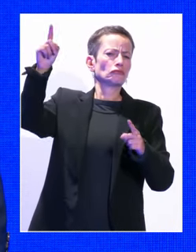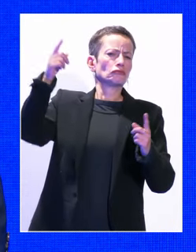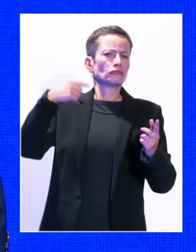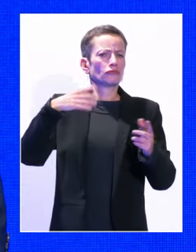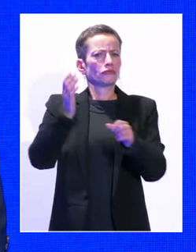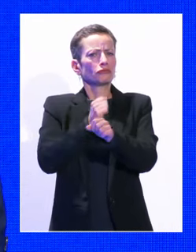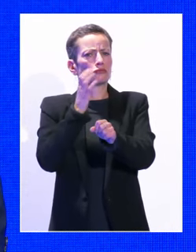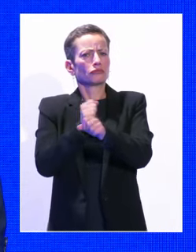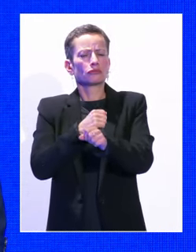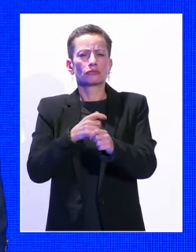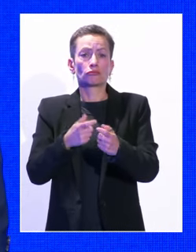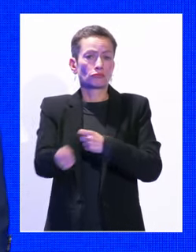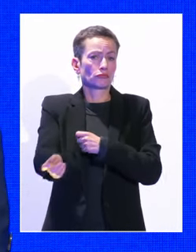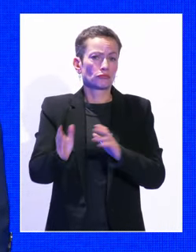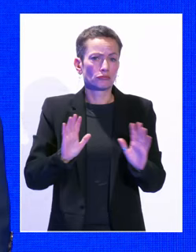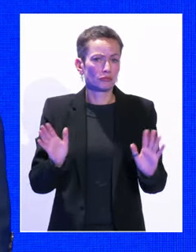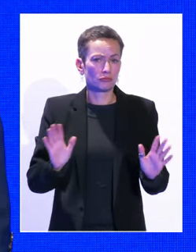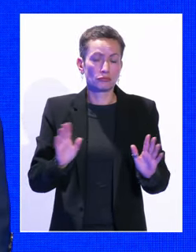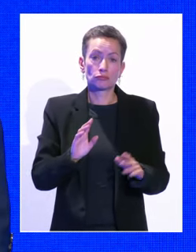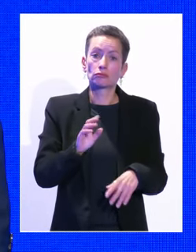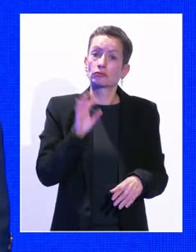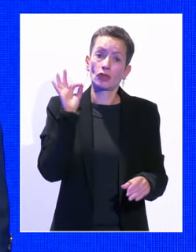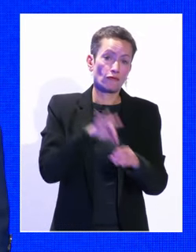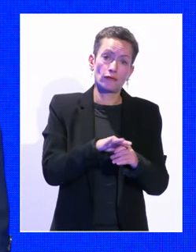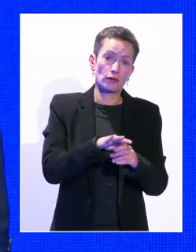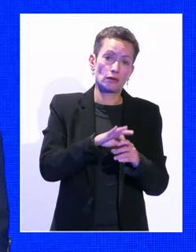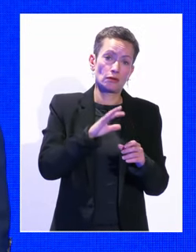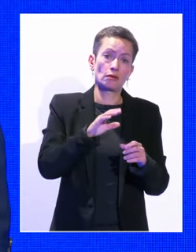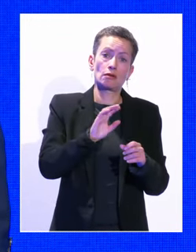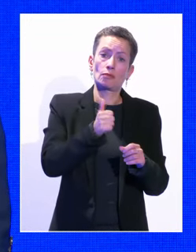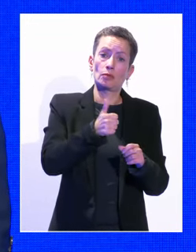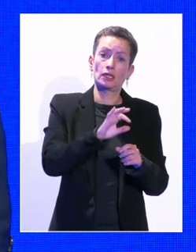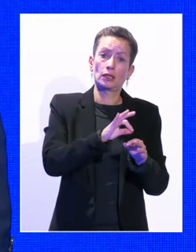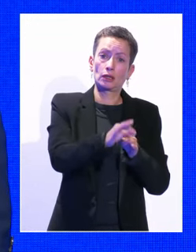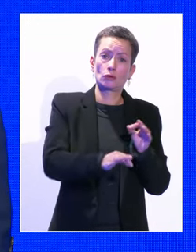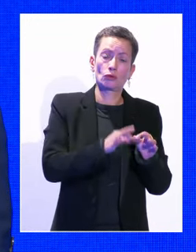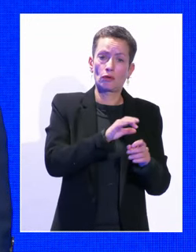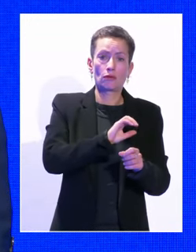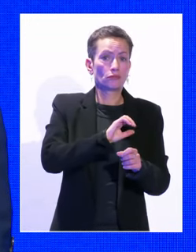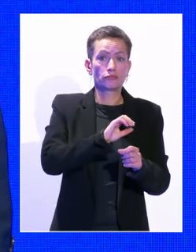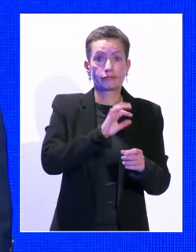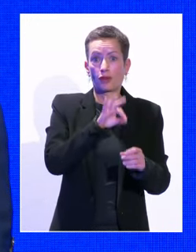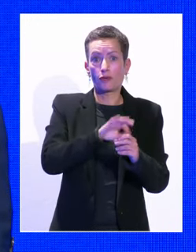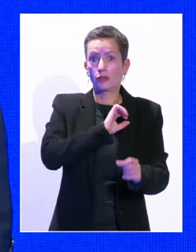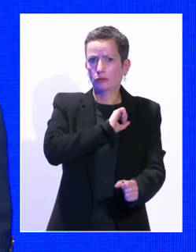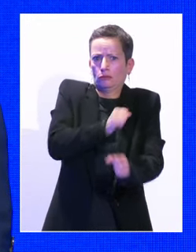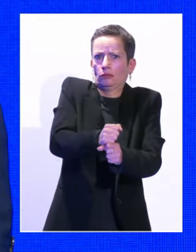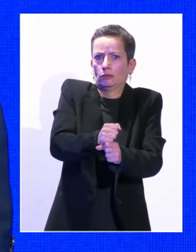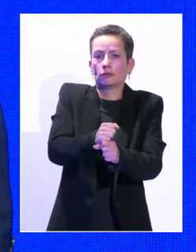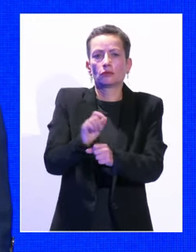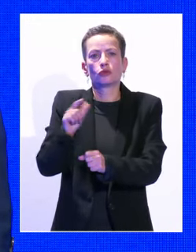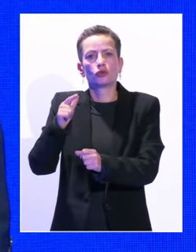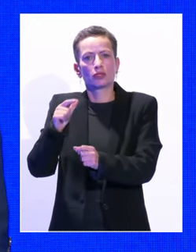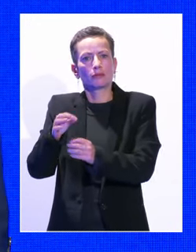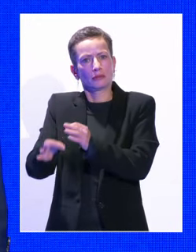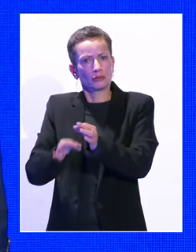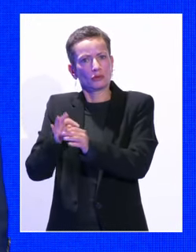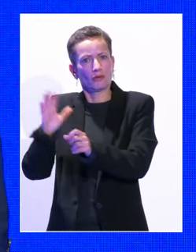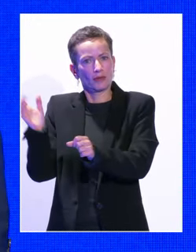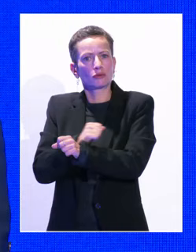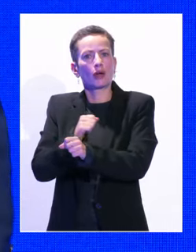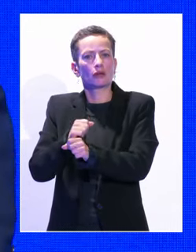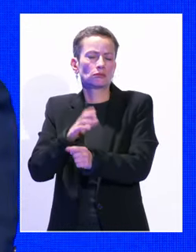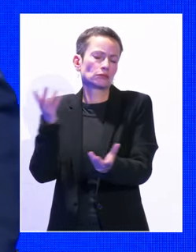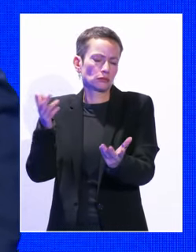déplacée. Vainqueur du premier tour, vote sanction. Vainqueur du deuxième tour, vote de défense républicaine. J'ai